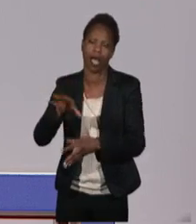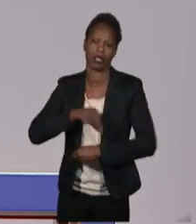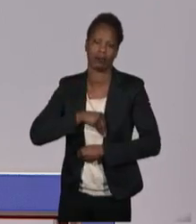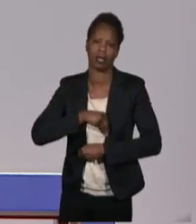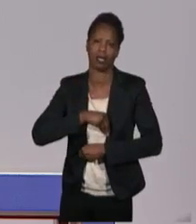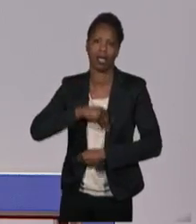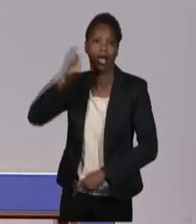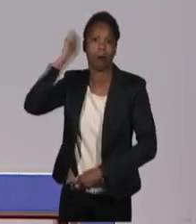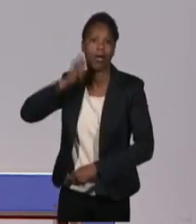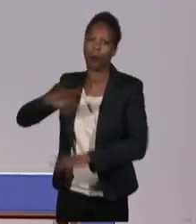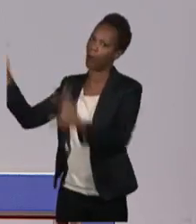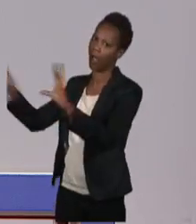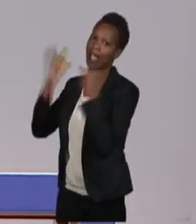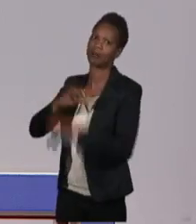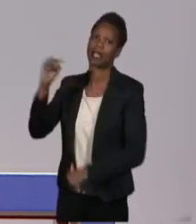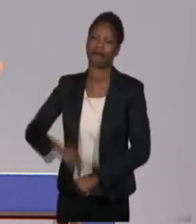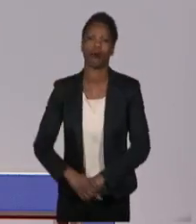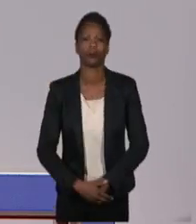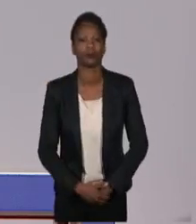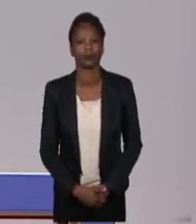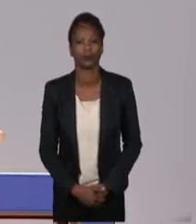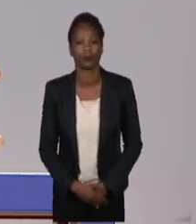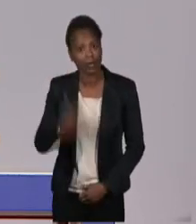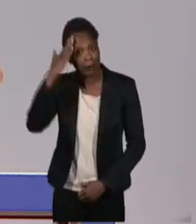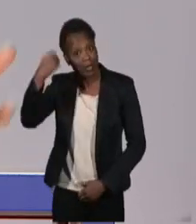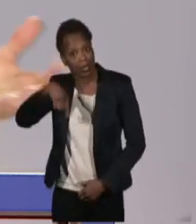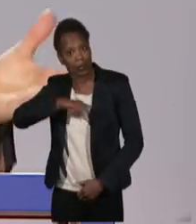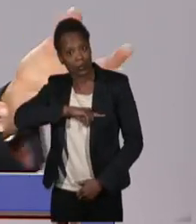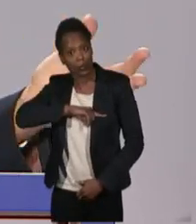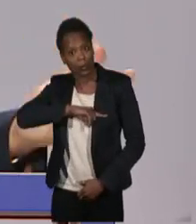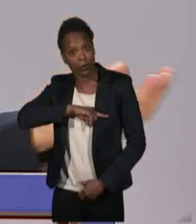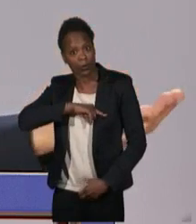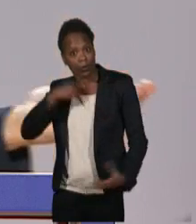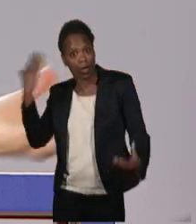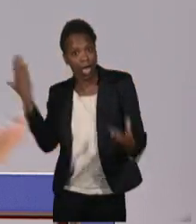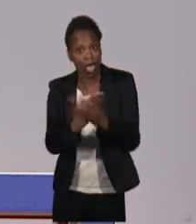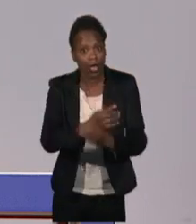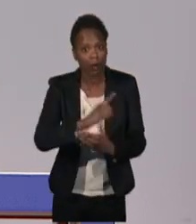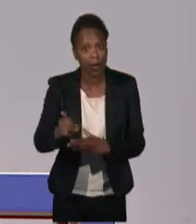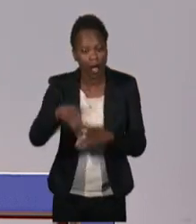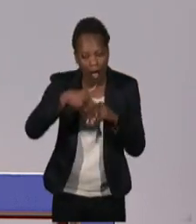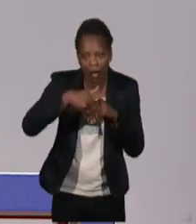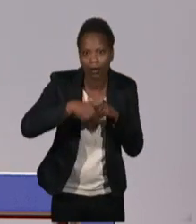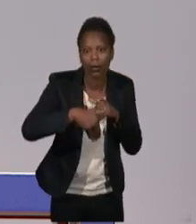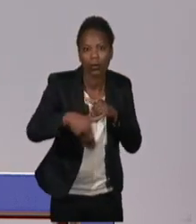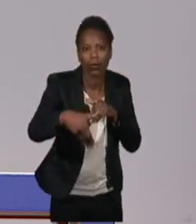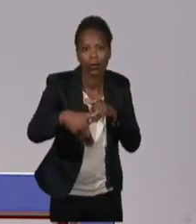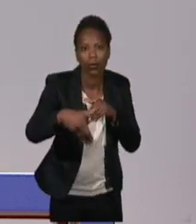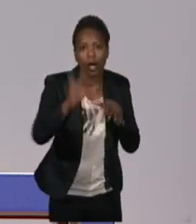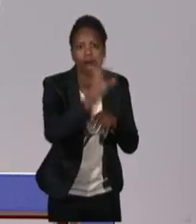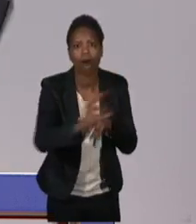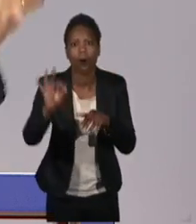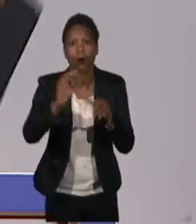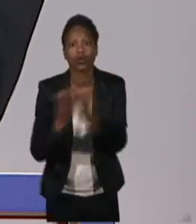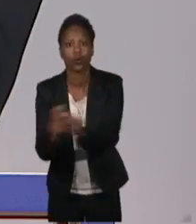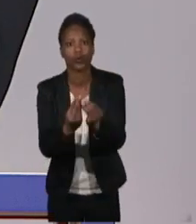comptes. Si nous ne réagissons pas très fortement, un jour viendra où les Français ne vivront plus ensemble,